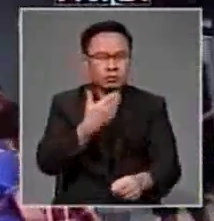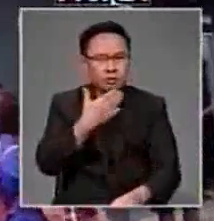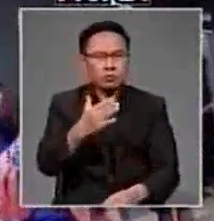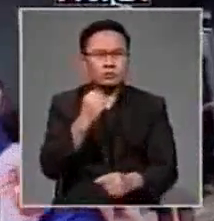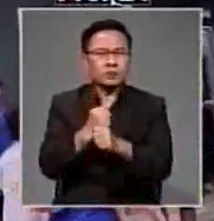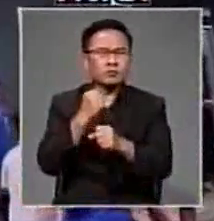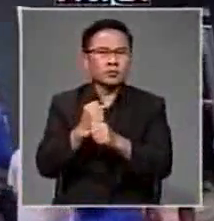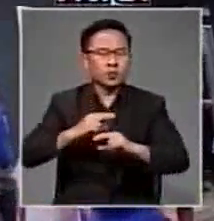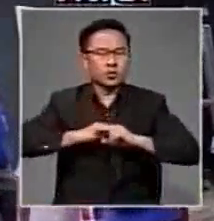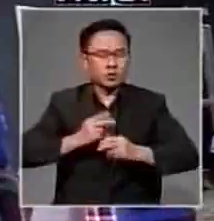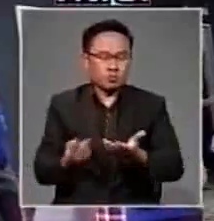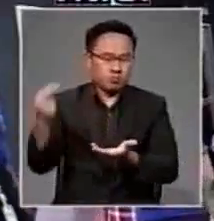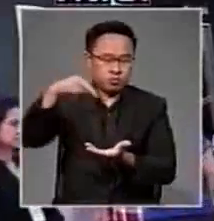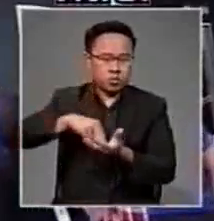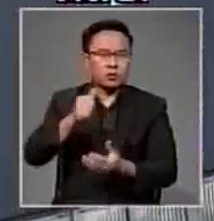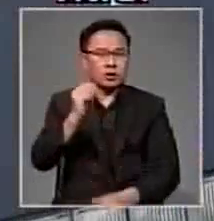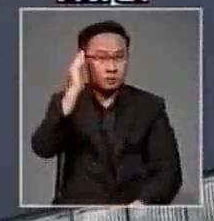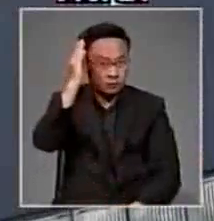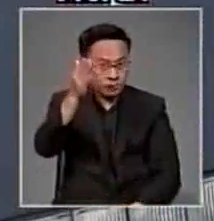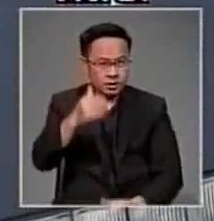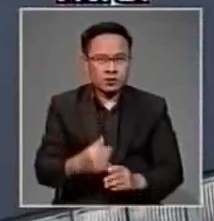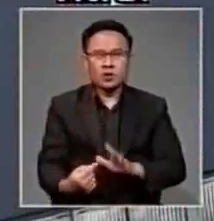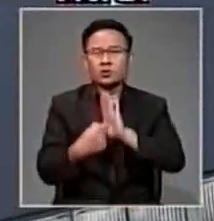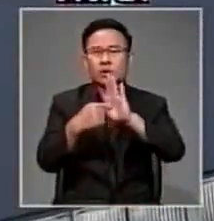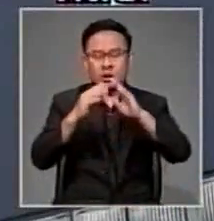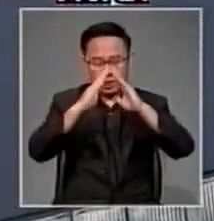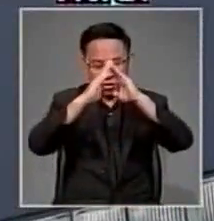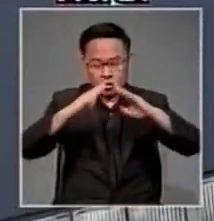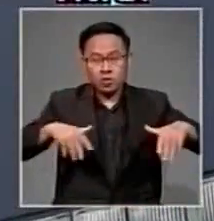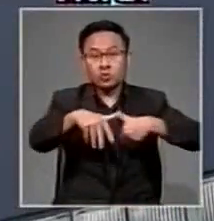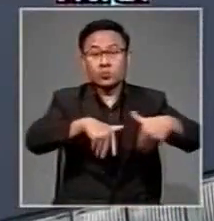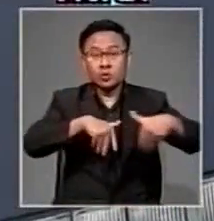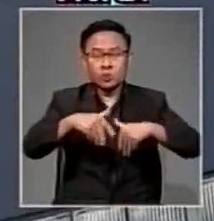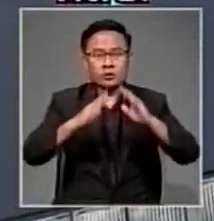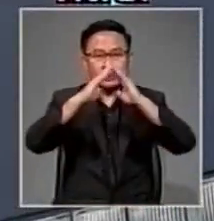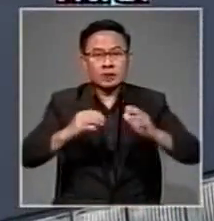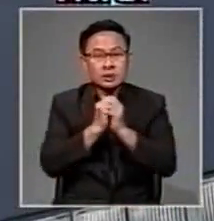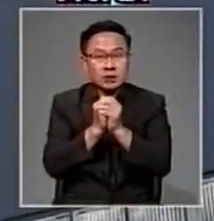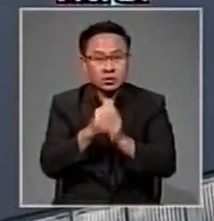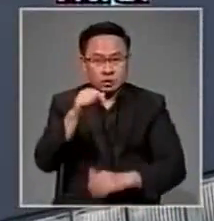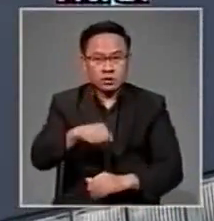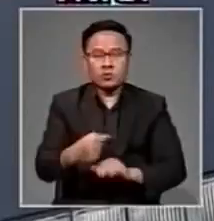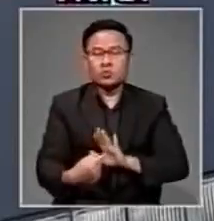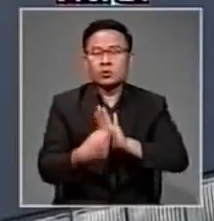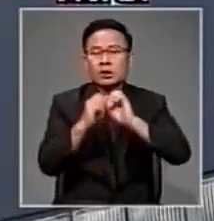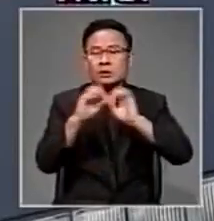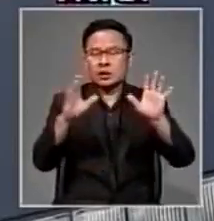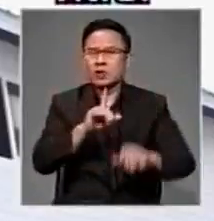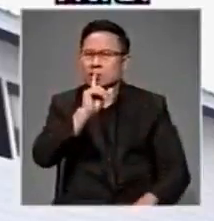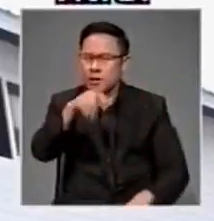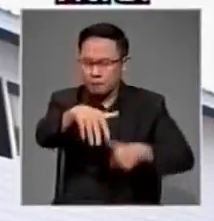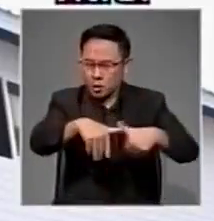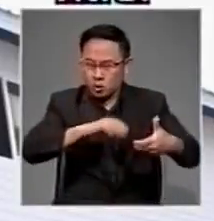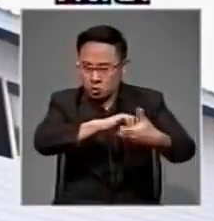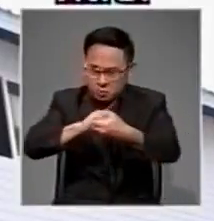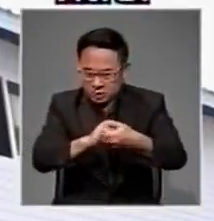ของชุมชนที่มีความเข้มแข็งพ ึ่ งตนเองได้ในระยะต่อไปนะครับ ค่ะอย่างที่ชุมชนสันเจ้าพ่อสมบูรณ์นี่ถือว่าเป็นชุมช